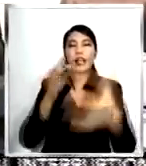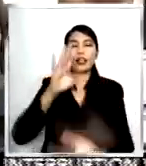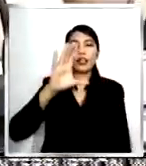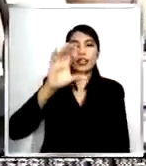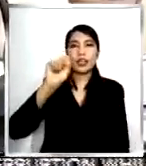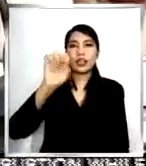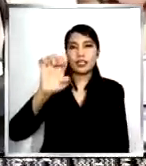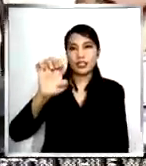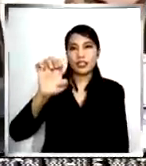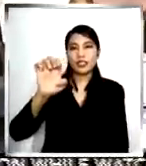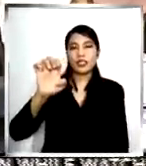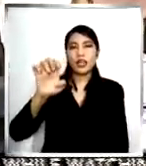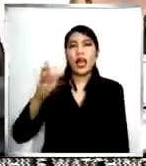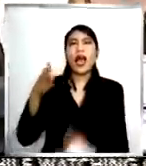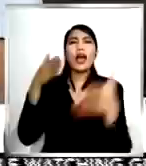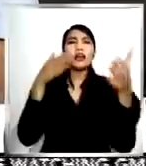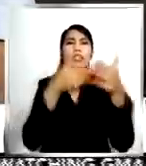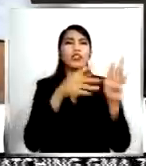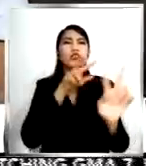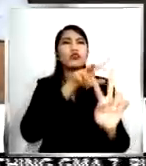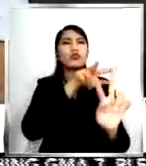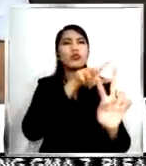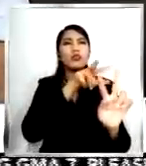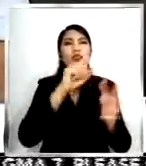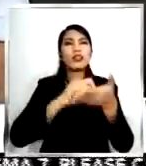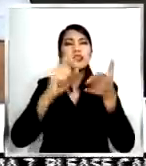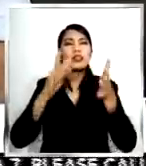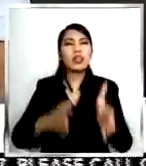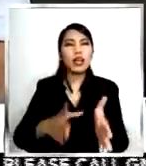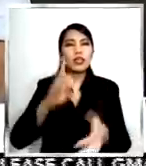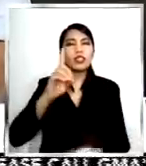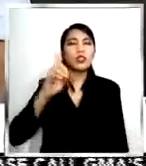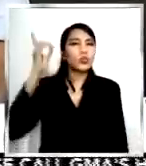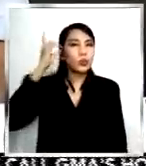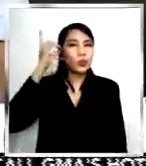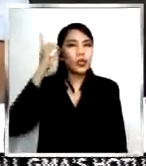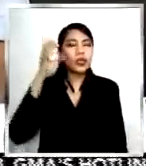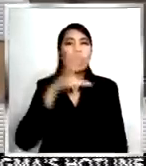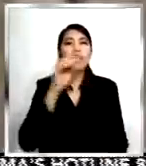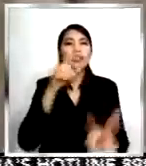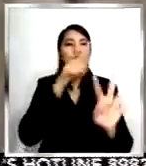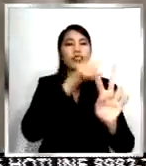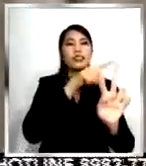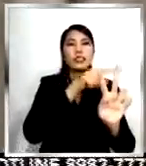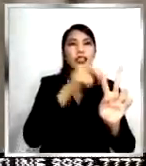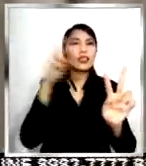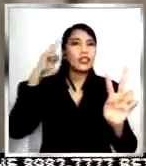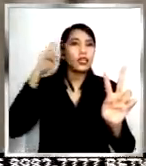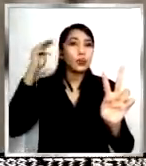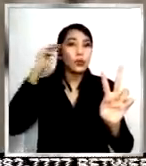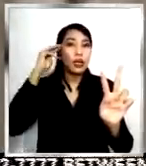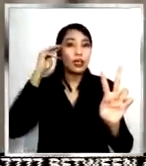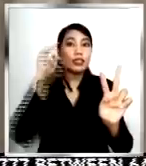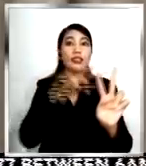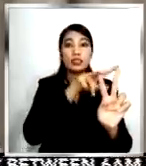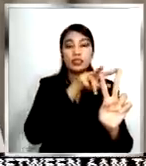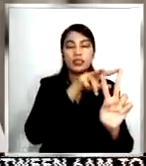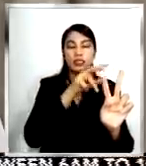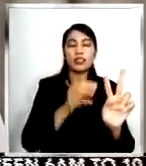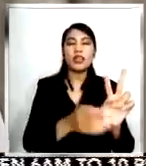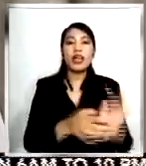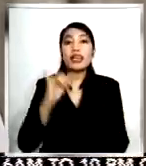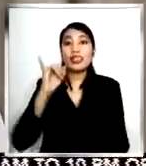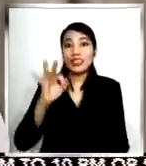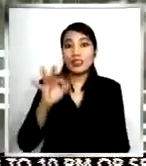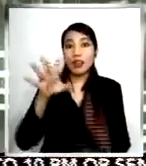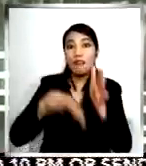Health Secretary Francisco Duque III at pinalitan niyang si retired General Ricardo Morales. Yan ay kumimakitang ebidensya ang task force na binuo